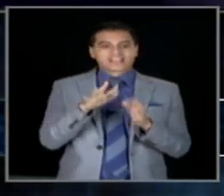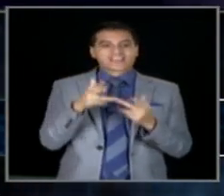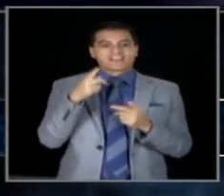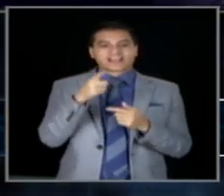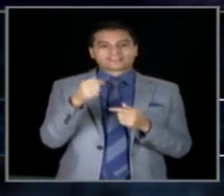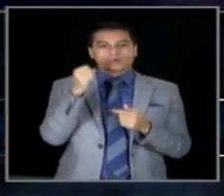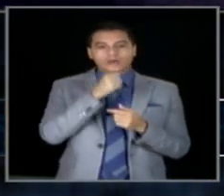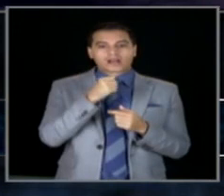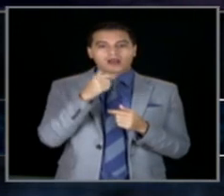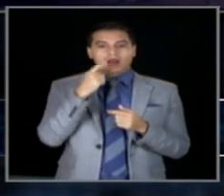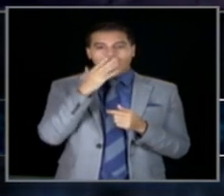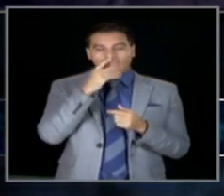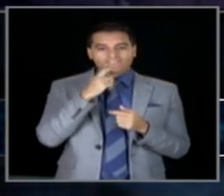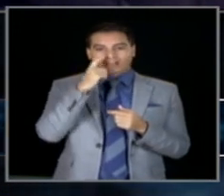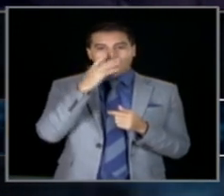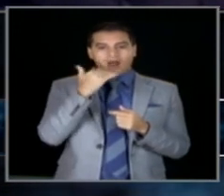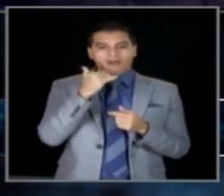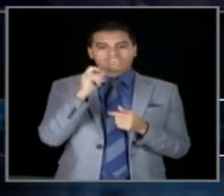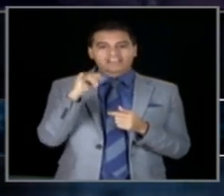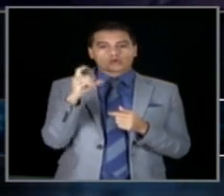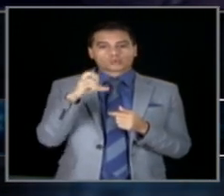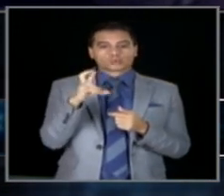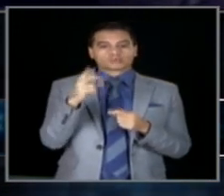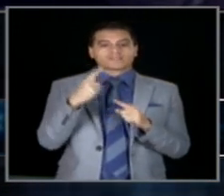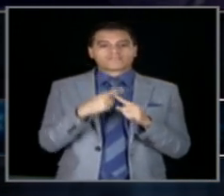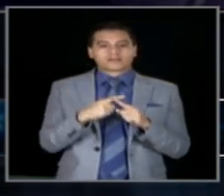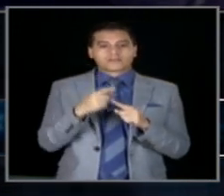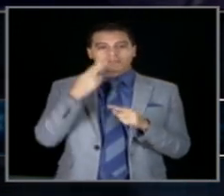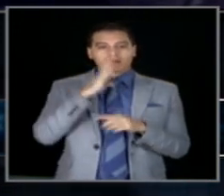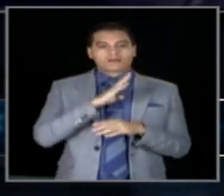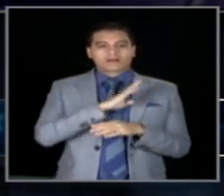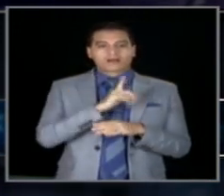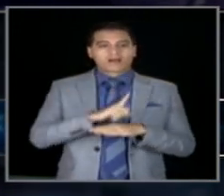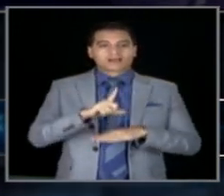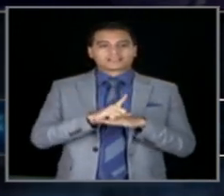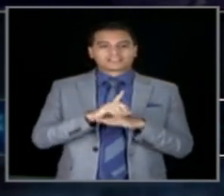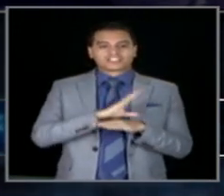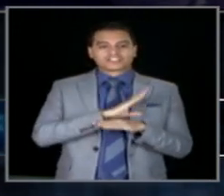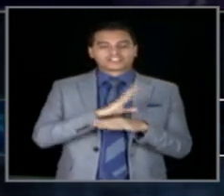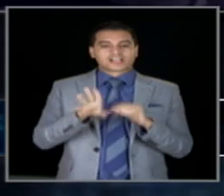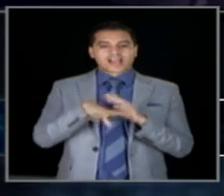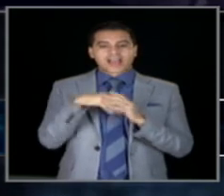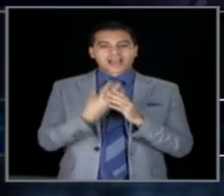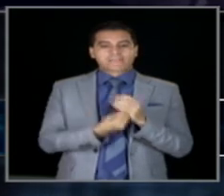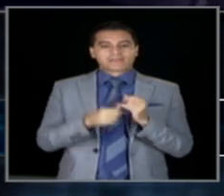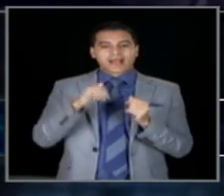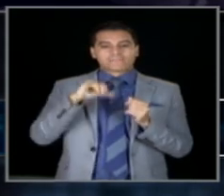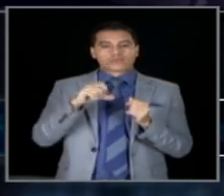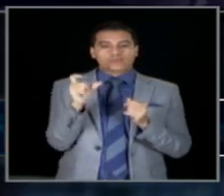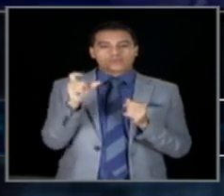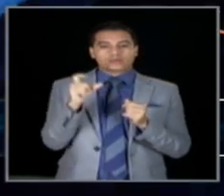أنت هي أغنية الفنانة عربية، فمن هي؟ فيروز. صح. من هو القائد العسكري الملقب بابن أمون عند دخوله